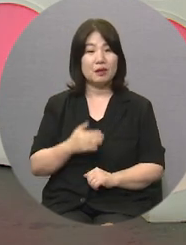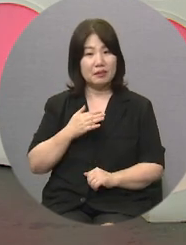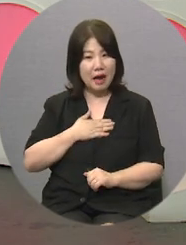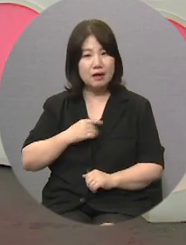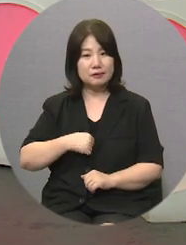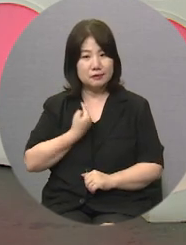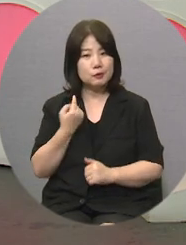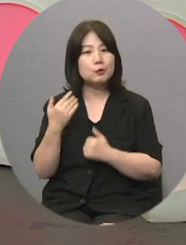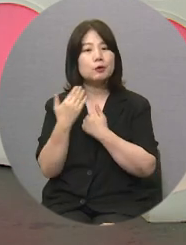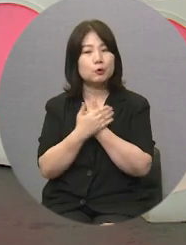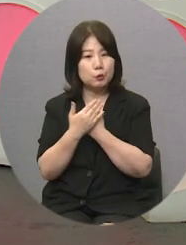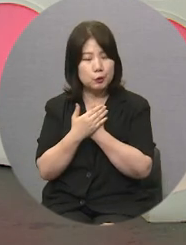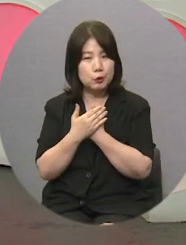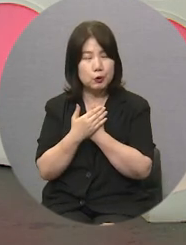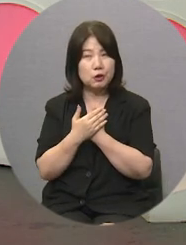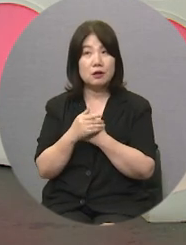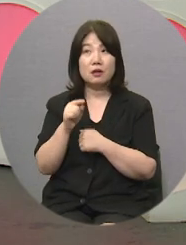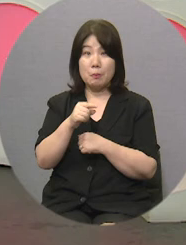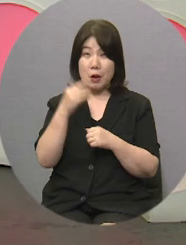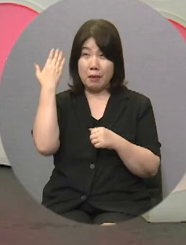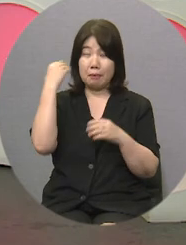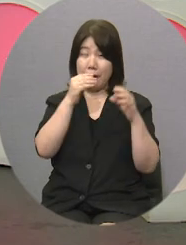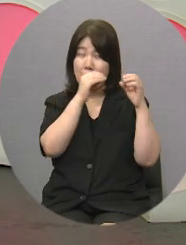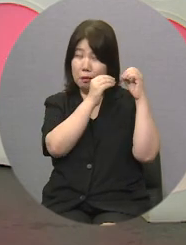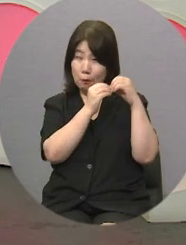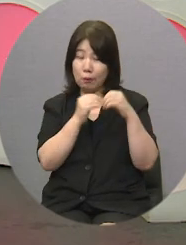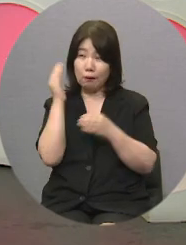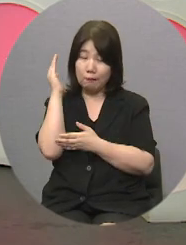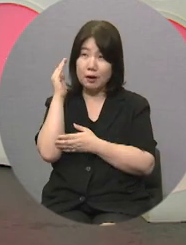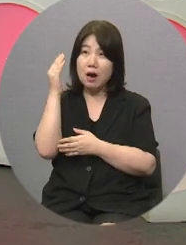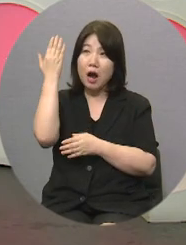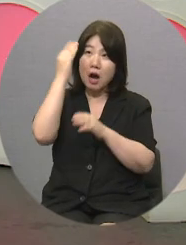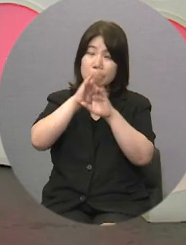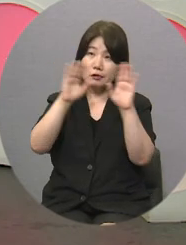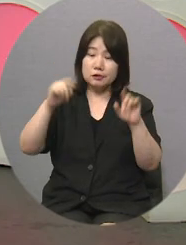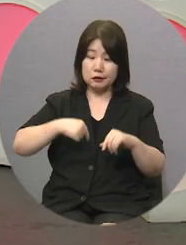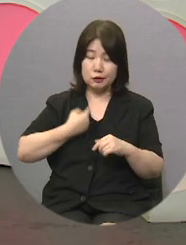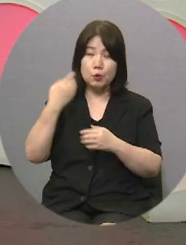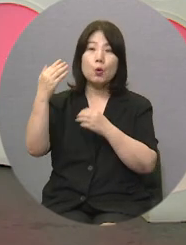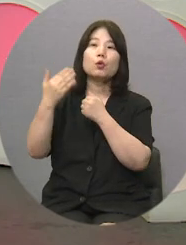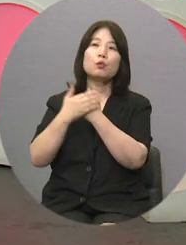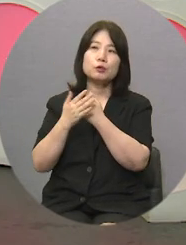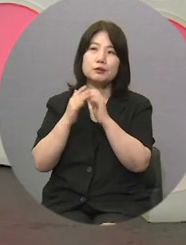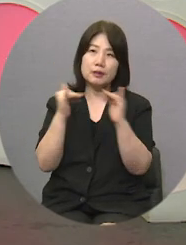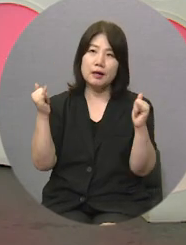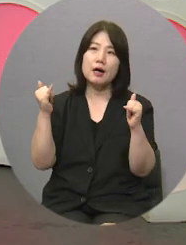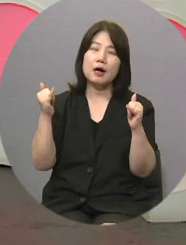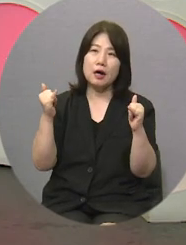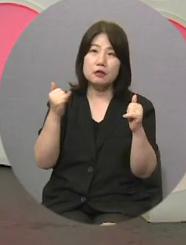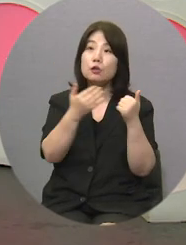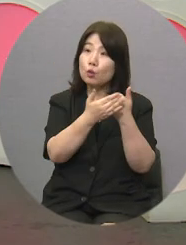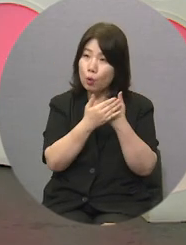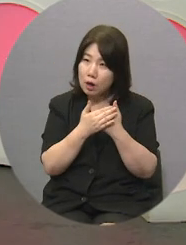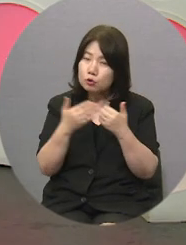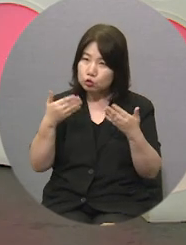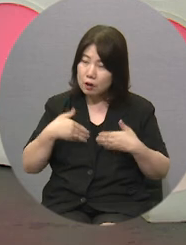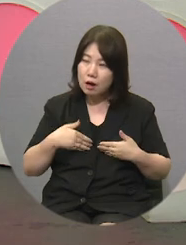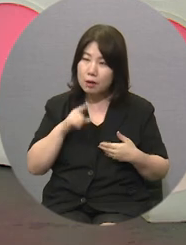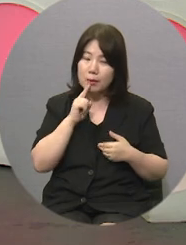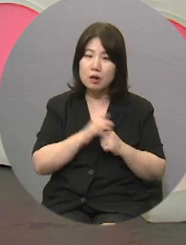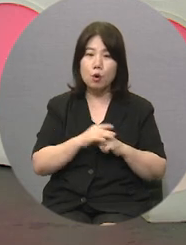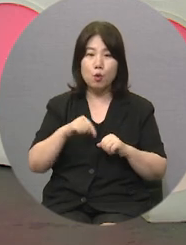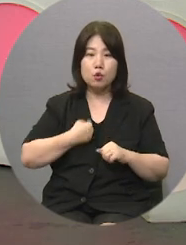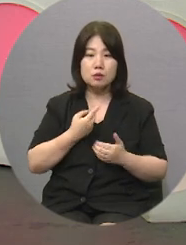나. 하늘은 스스로 돕는 자를 돕는다. 뭐 이런 네. 또 말도 있잖아요. 그러네요. 아, 맞아요. 물론 그 혼자